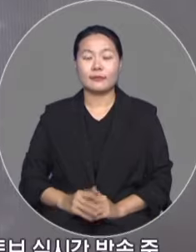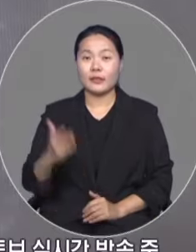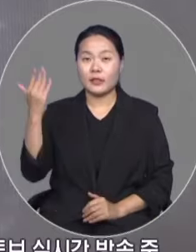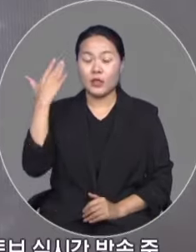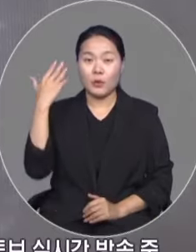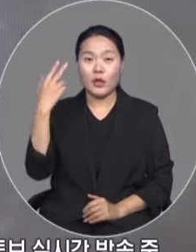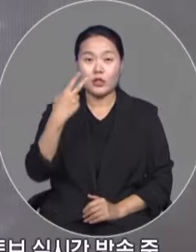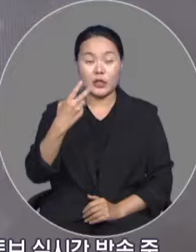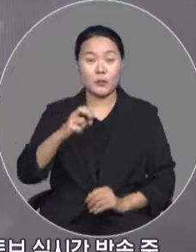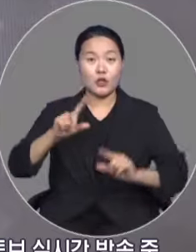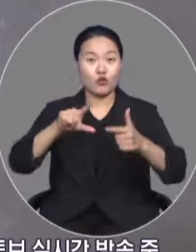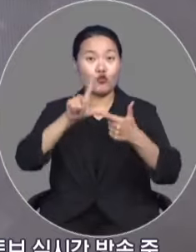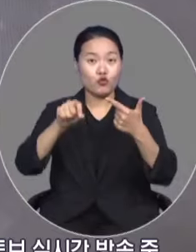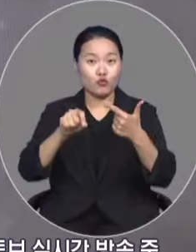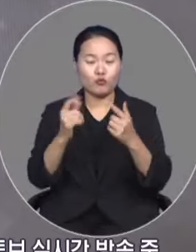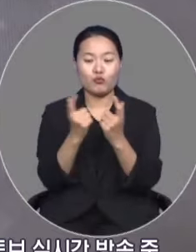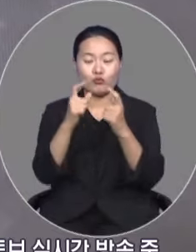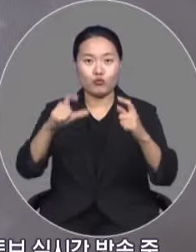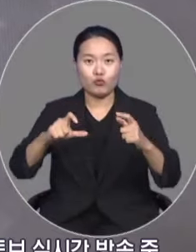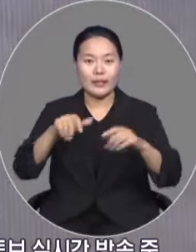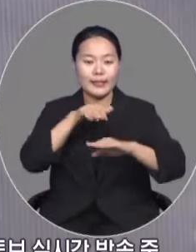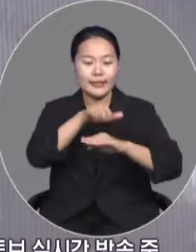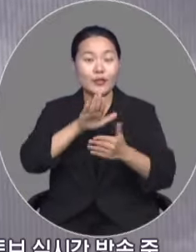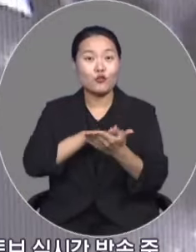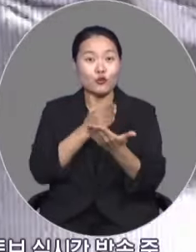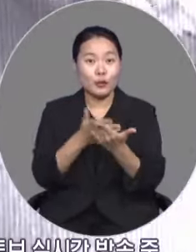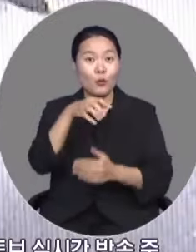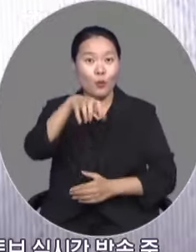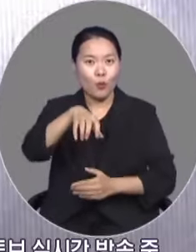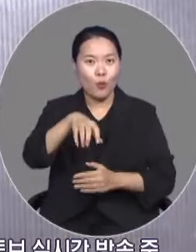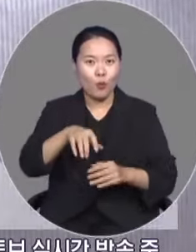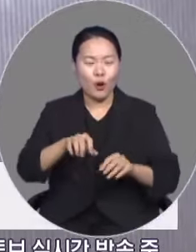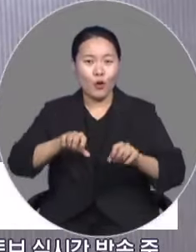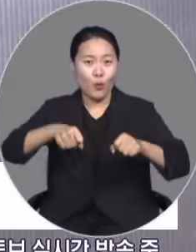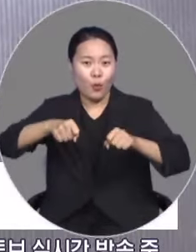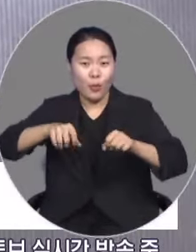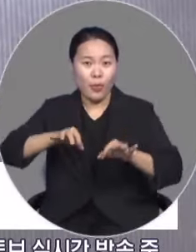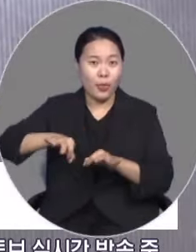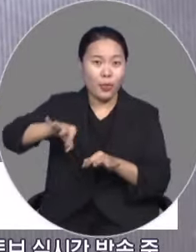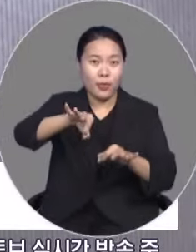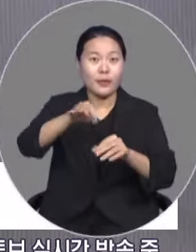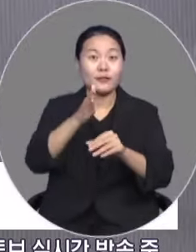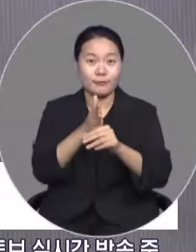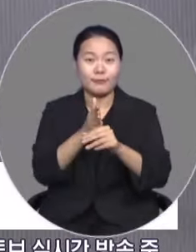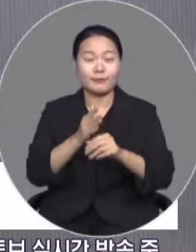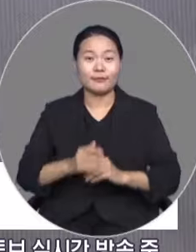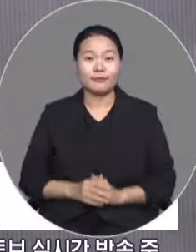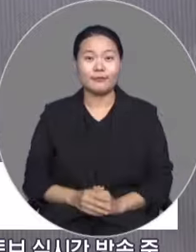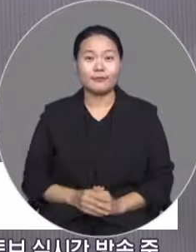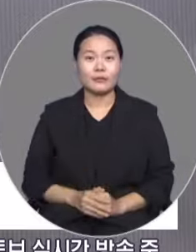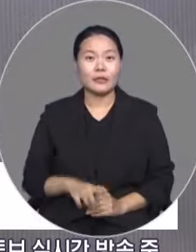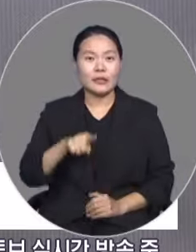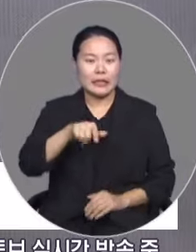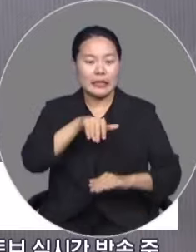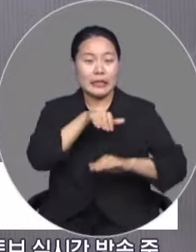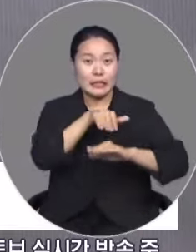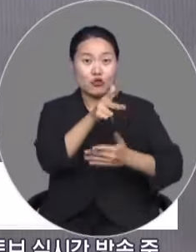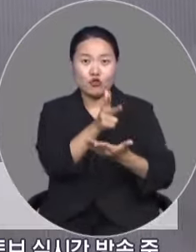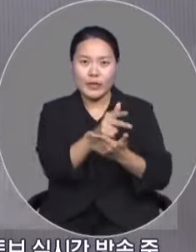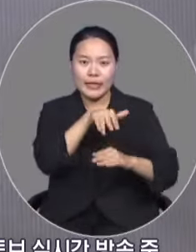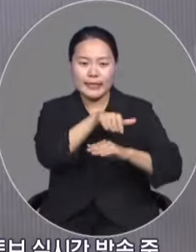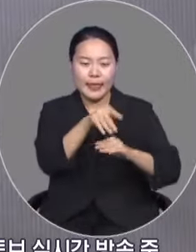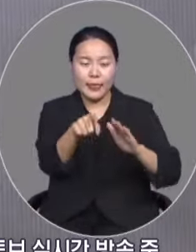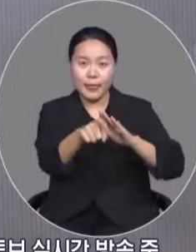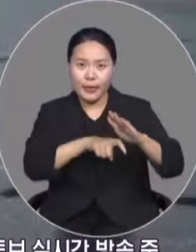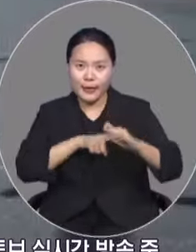지난 2022년 6월, 울산 북구의 한 차량 정비소에 오토바이가 잇따라 들어옵니다. 이들은 정비소에